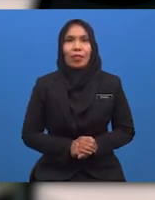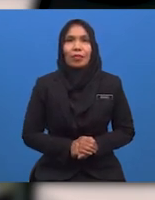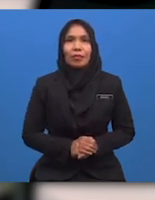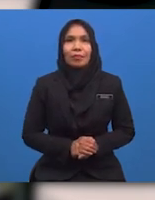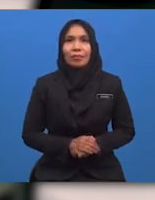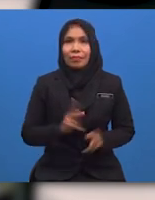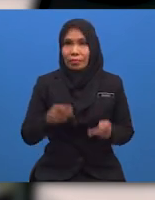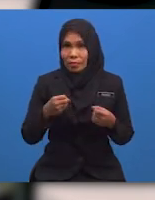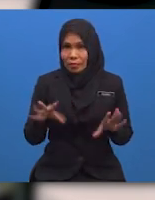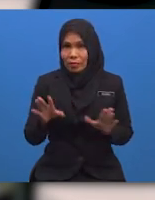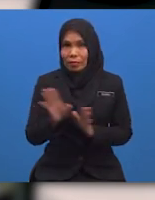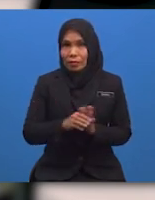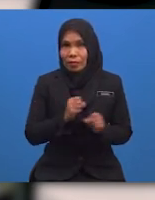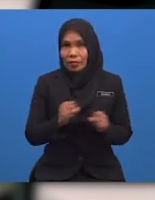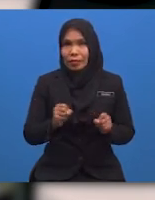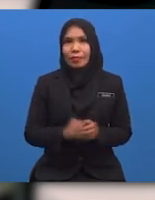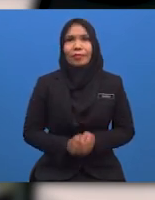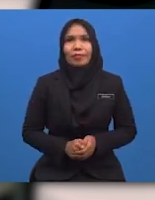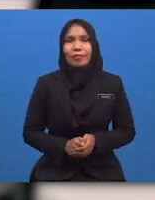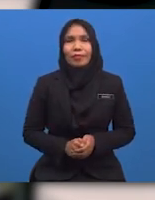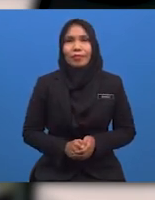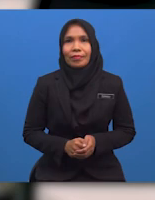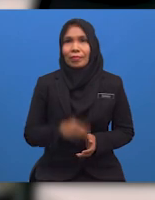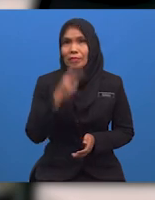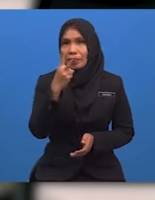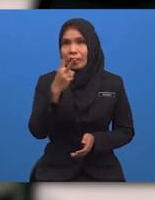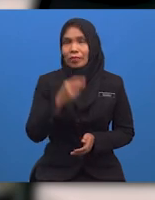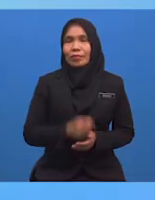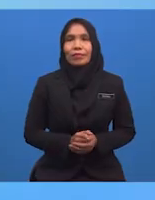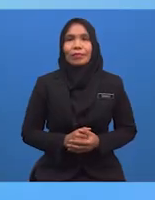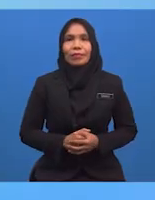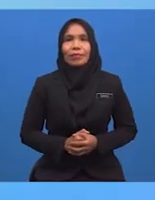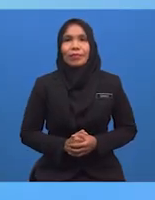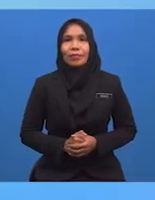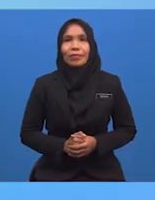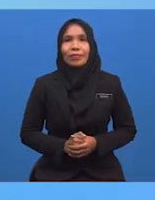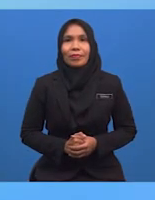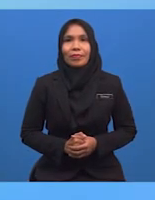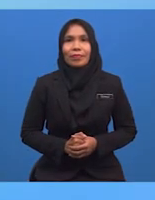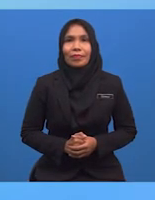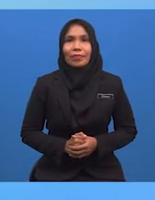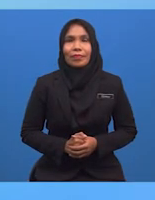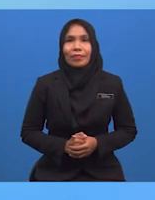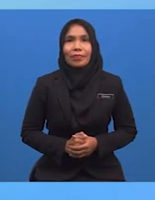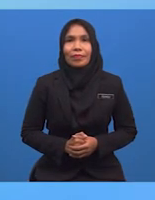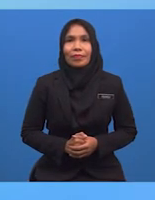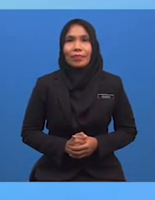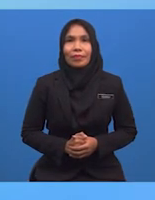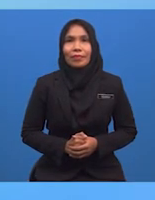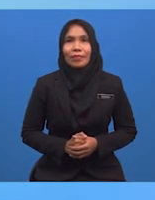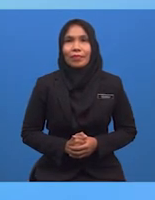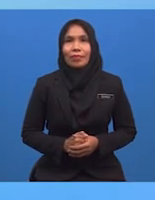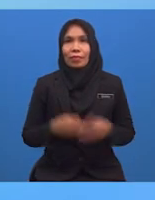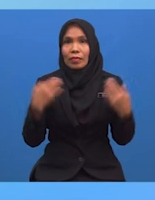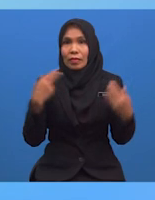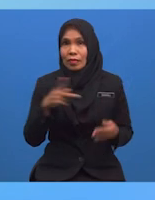bersedia? Ya, sila lihat skrin yang dipaparkan. Adakah ia berkaitan dengan soalan